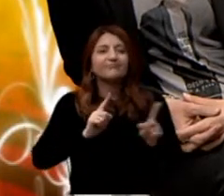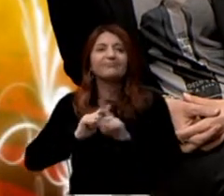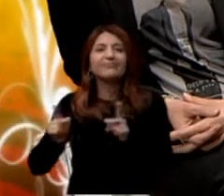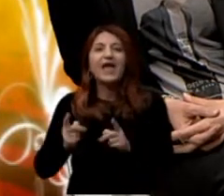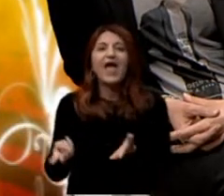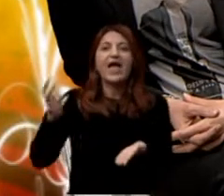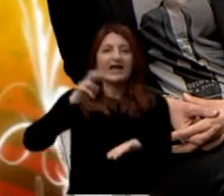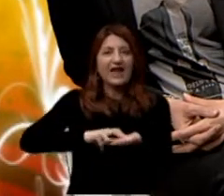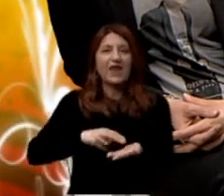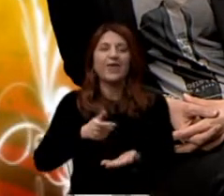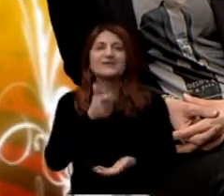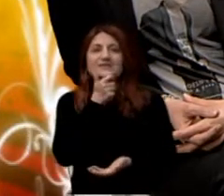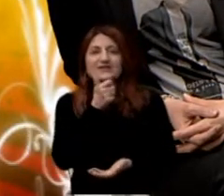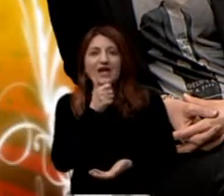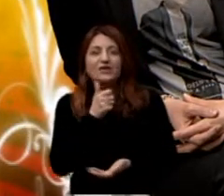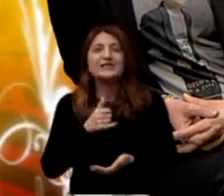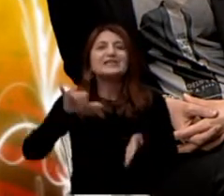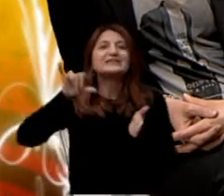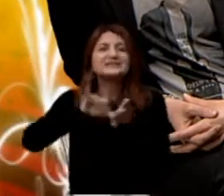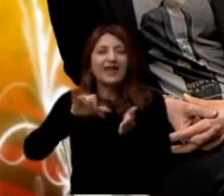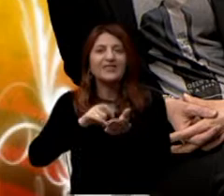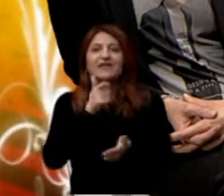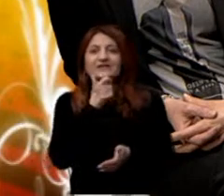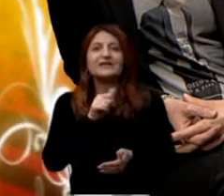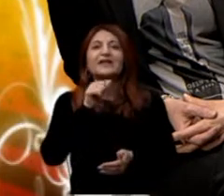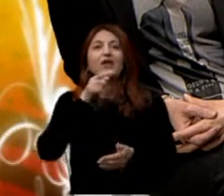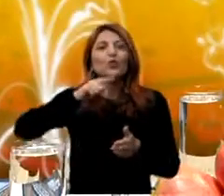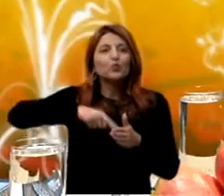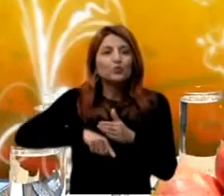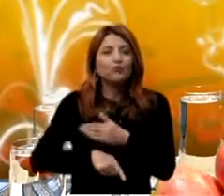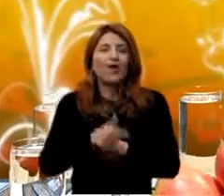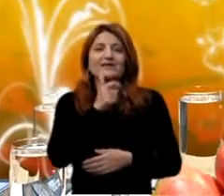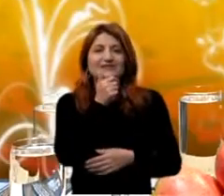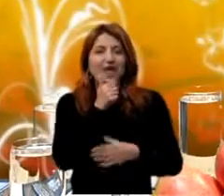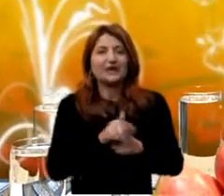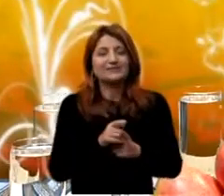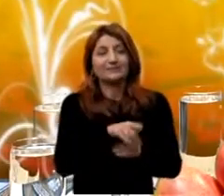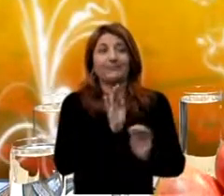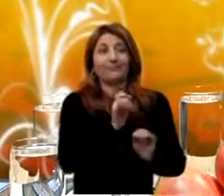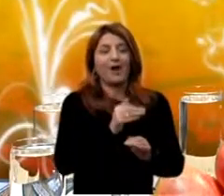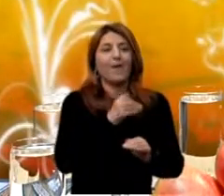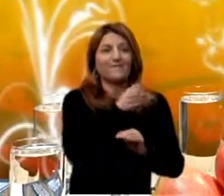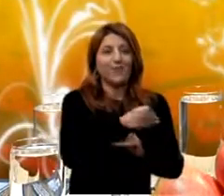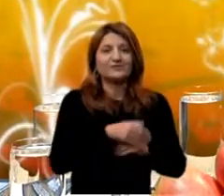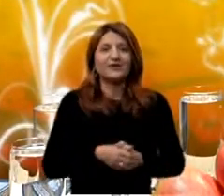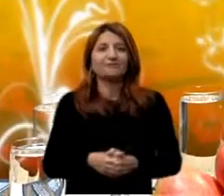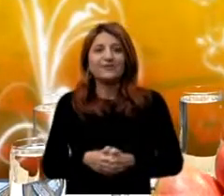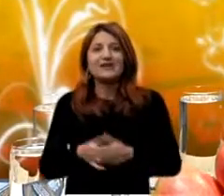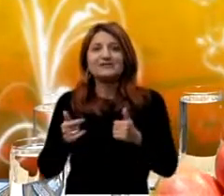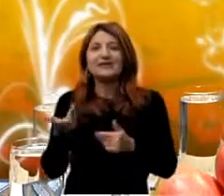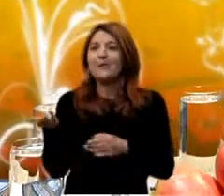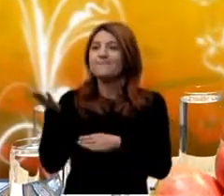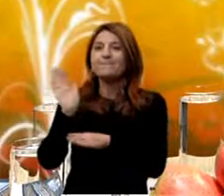raniju starost, srednju i duboku. E to ćemo, možemo malo samo poslije, pošto ću predstaviti. Ja